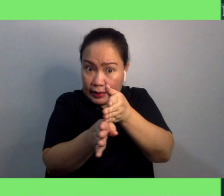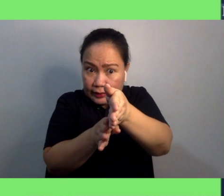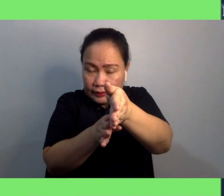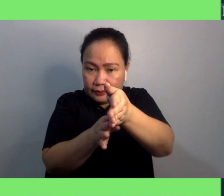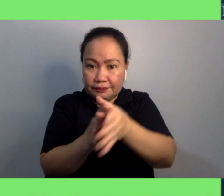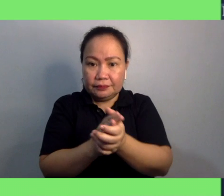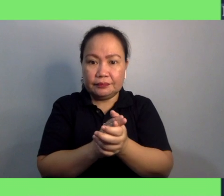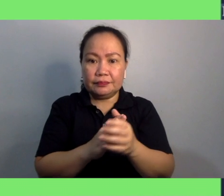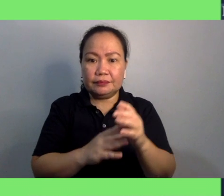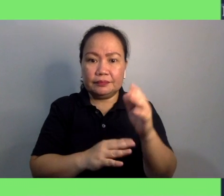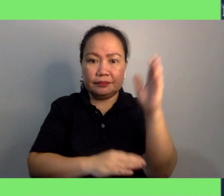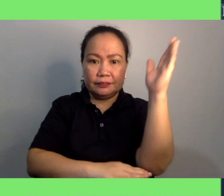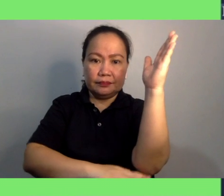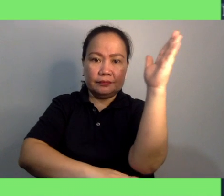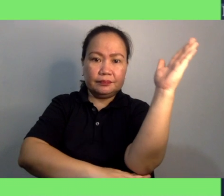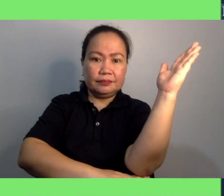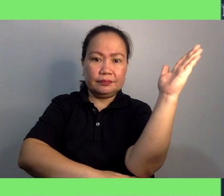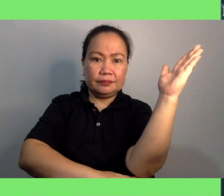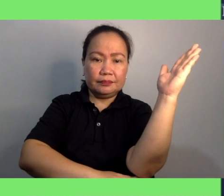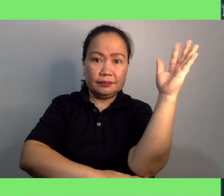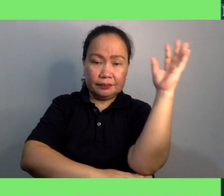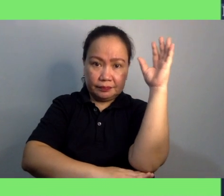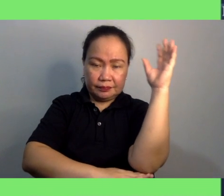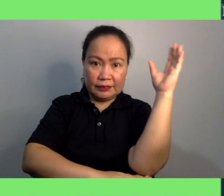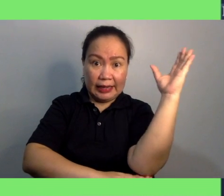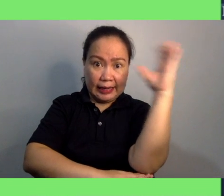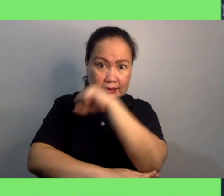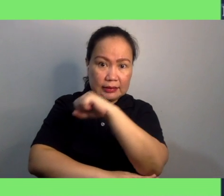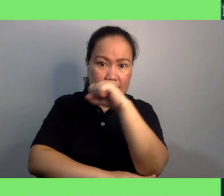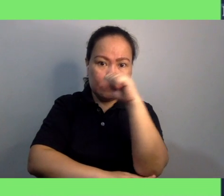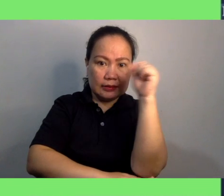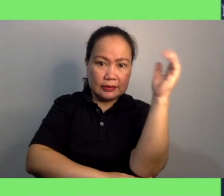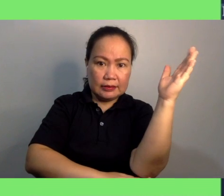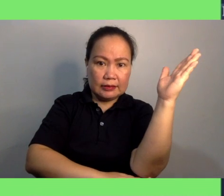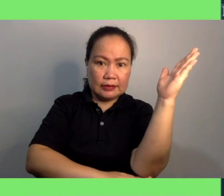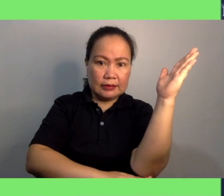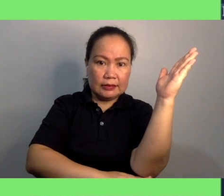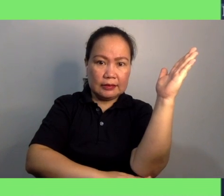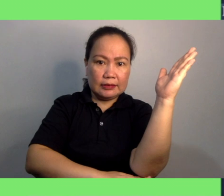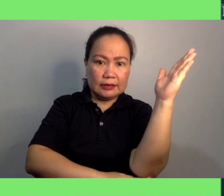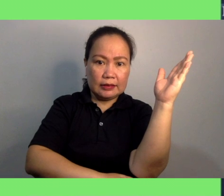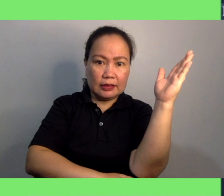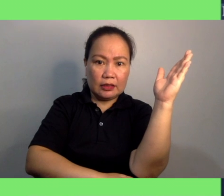siguro estimate natin ito ay